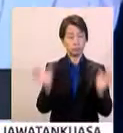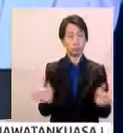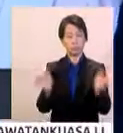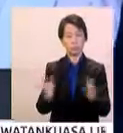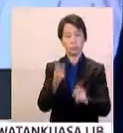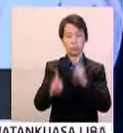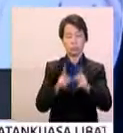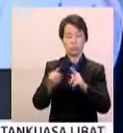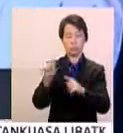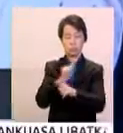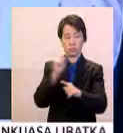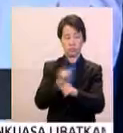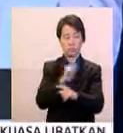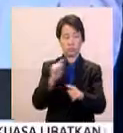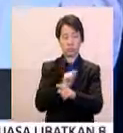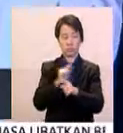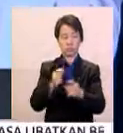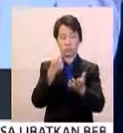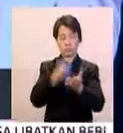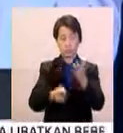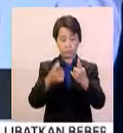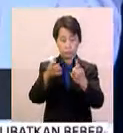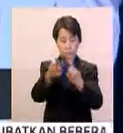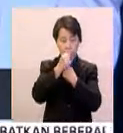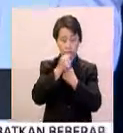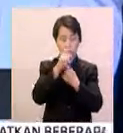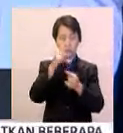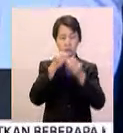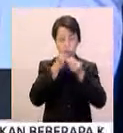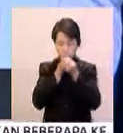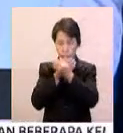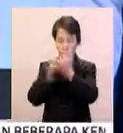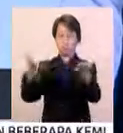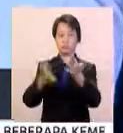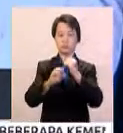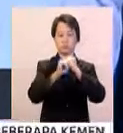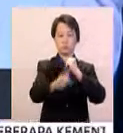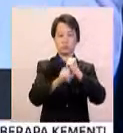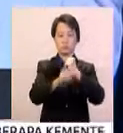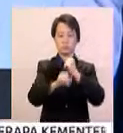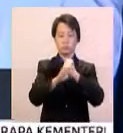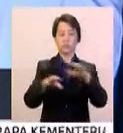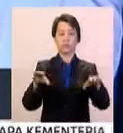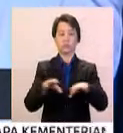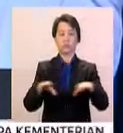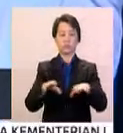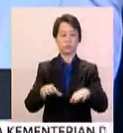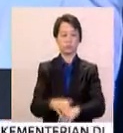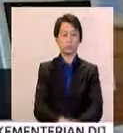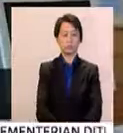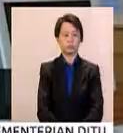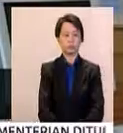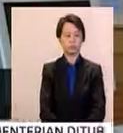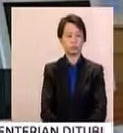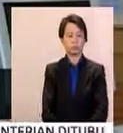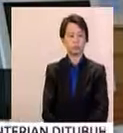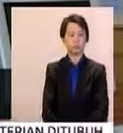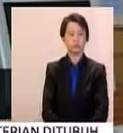peniaga untuk menggunakan platform Price Catcher untuk menghebahkan promosi-promosi yang dibuat.